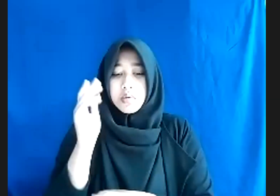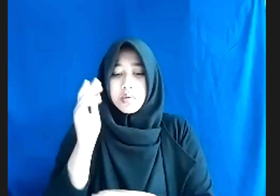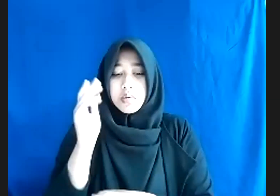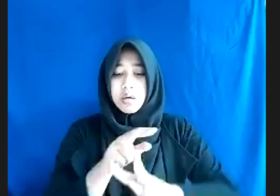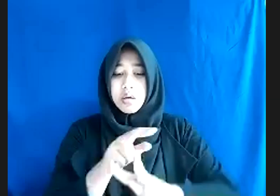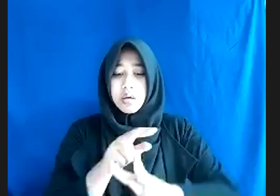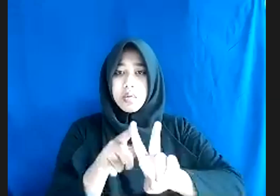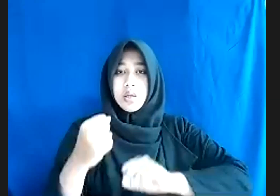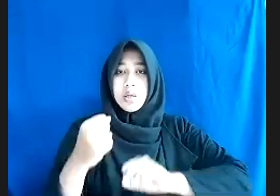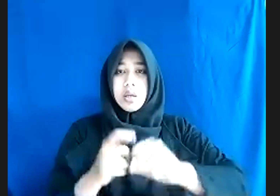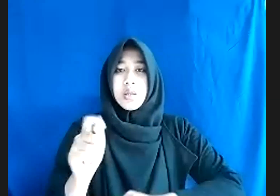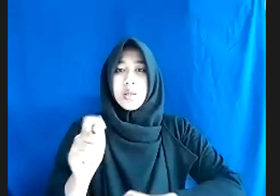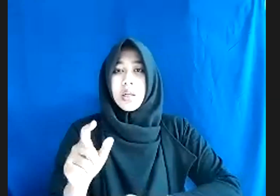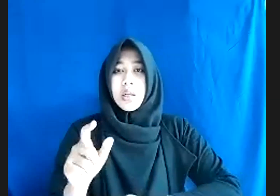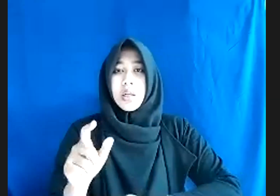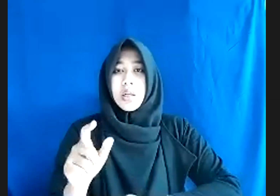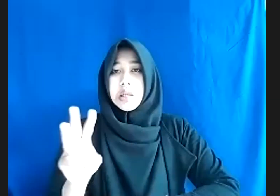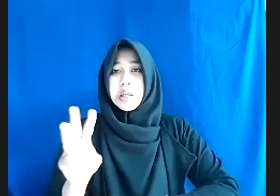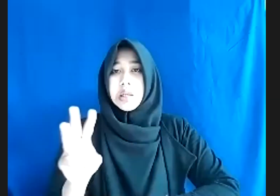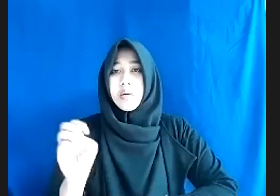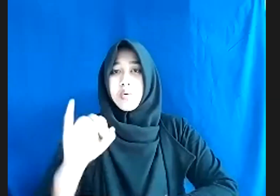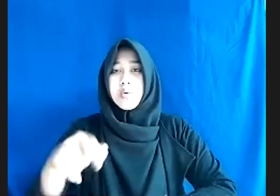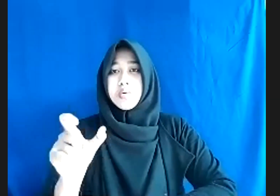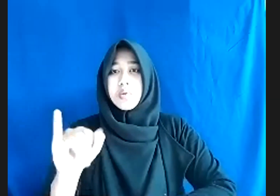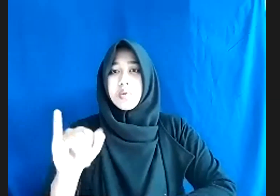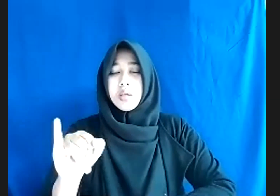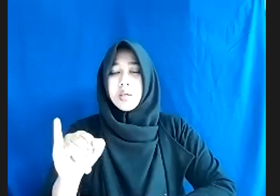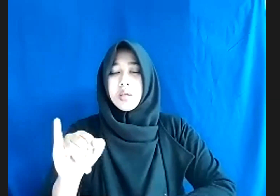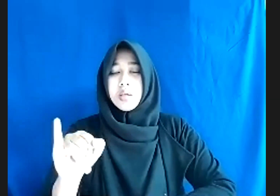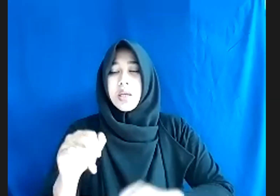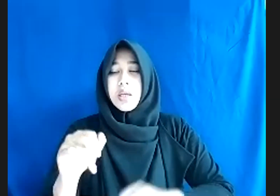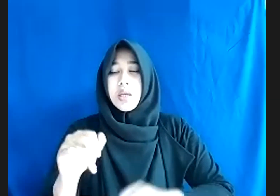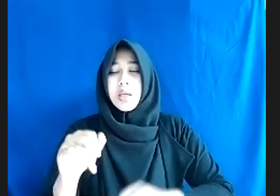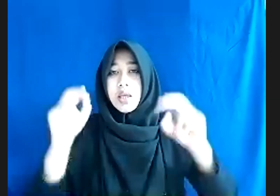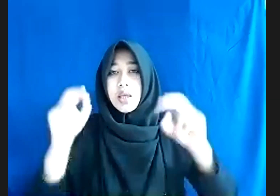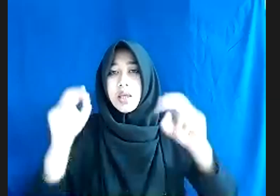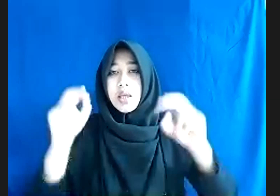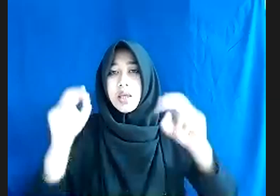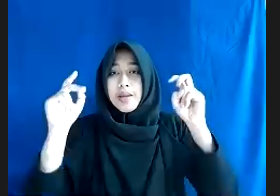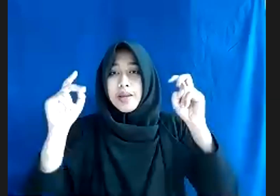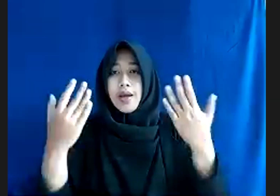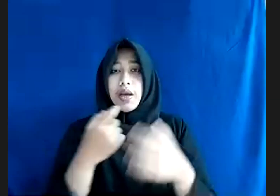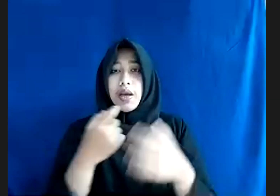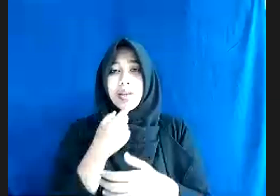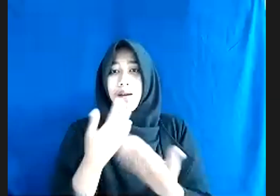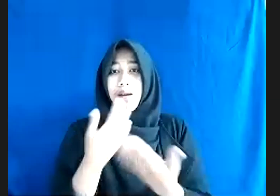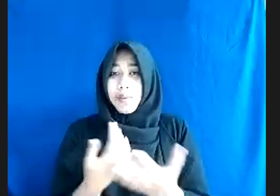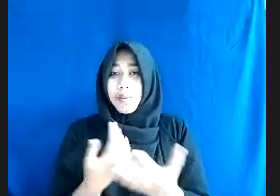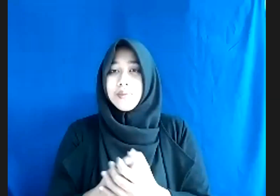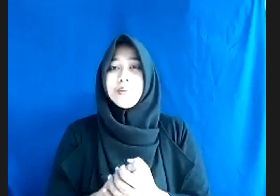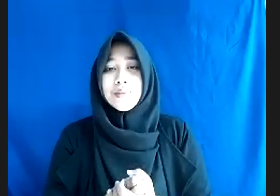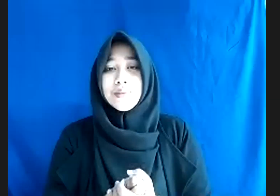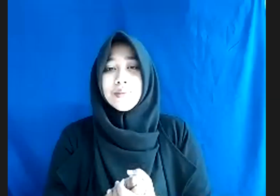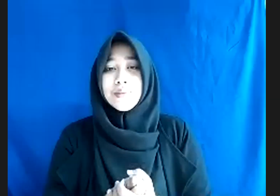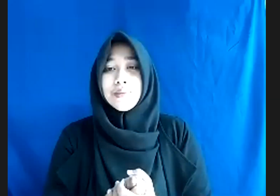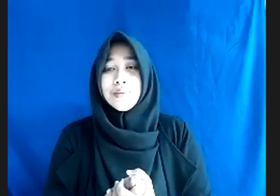Juli. Temanya adalah tentang, itu lupa nanti. Intinya kita